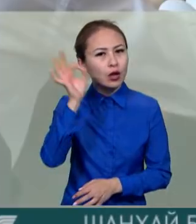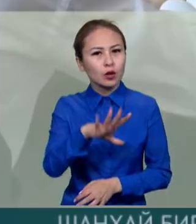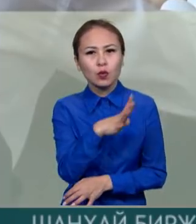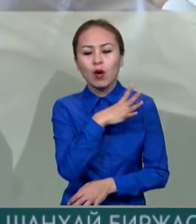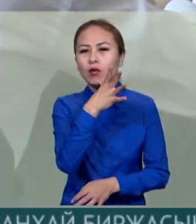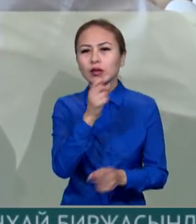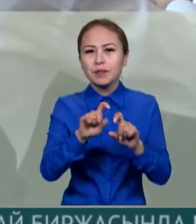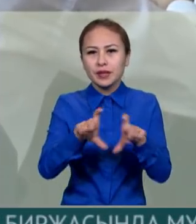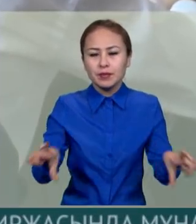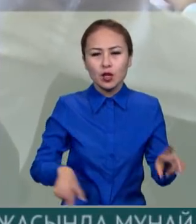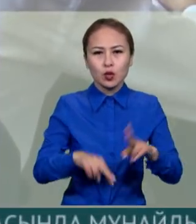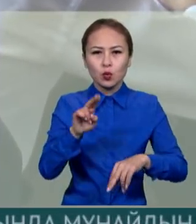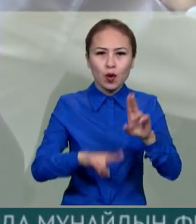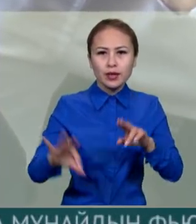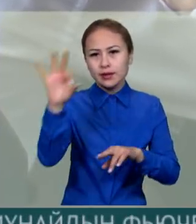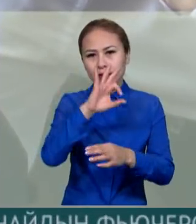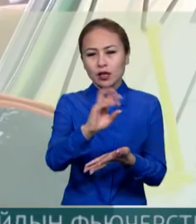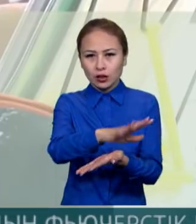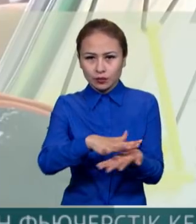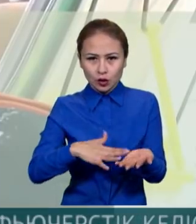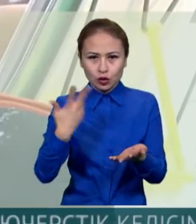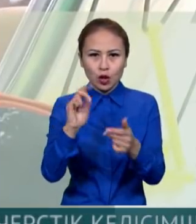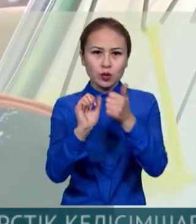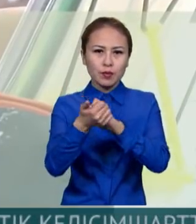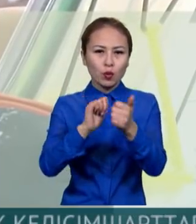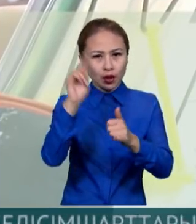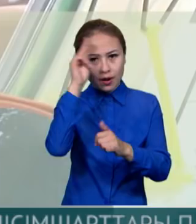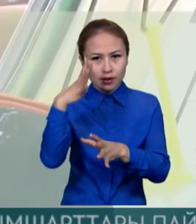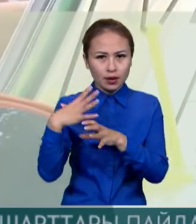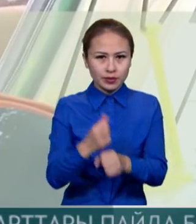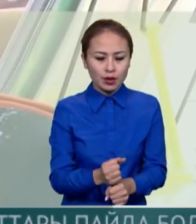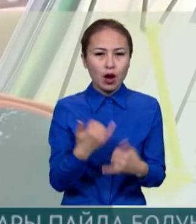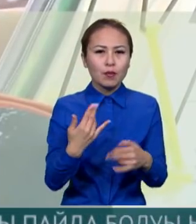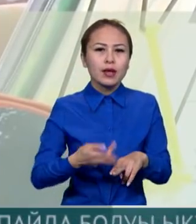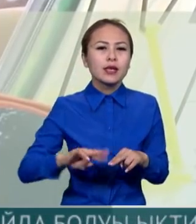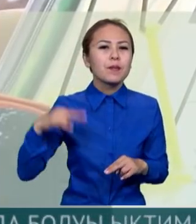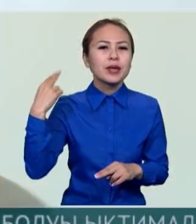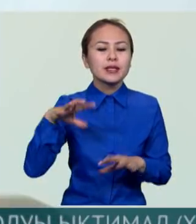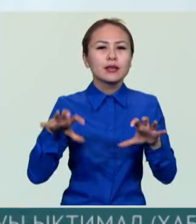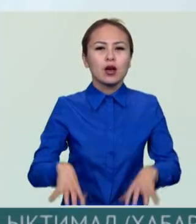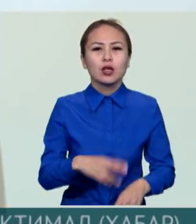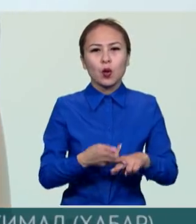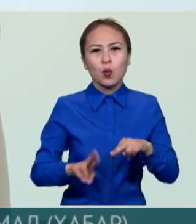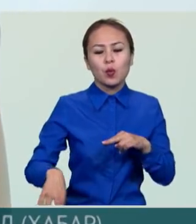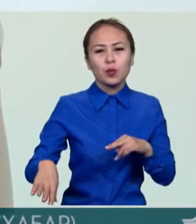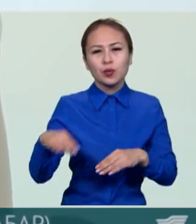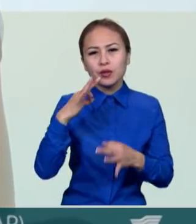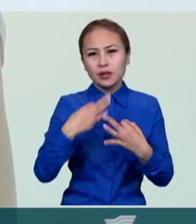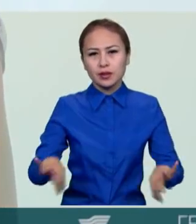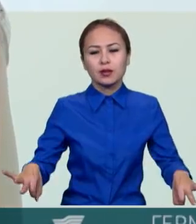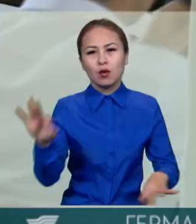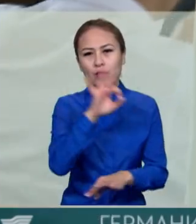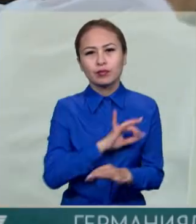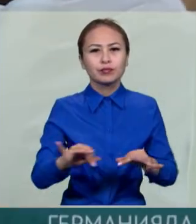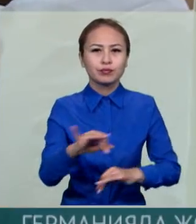сүйендік. Алдағы уақытта мектептер салу ісі әлі де жалғасып, үш ауысыммен оқудан арыламыз. Бұл туралы президент тәуелсіздік дәуірі атты